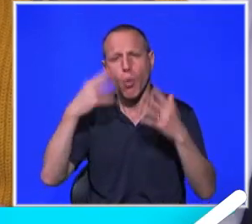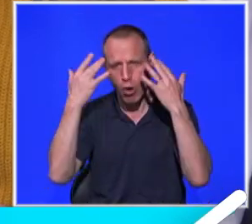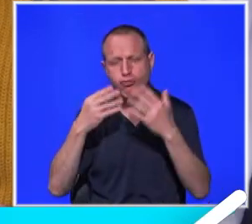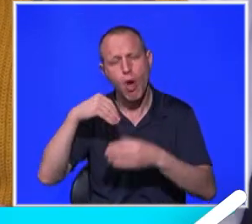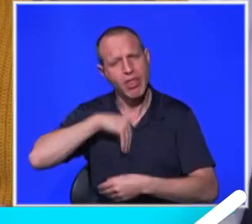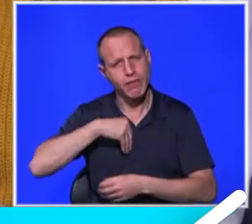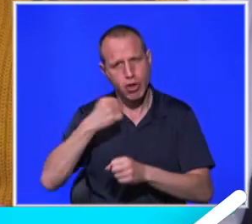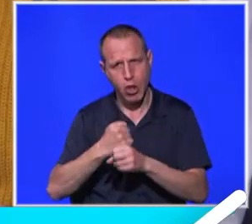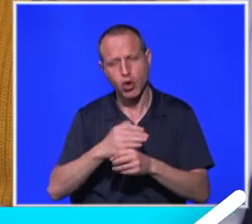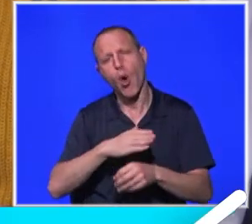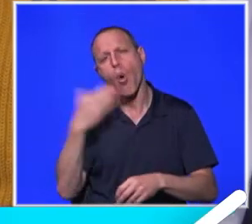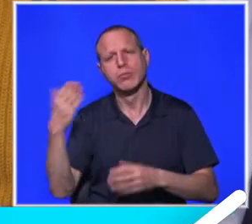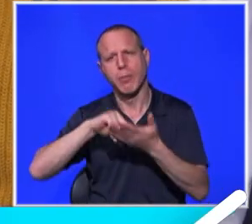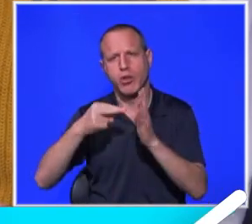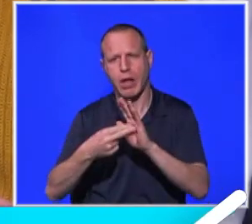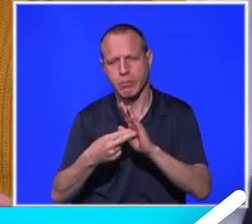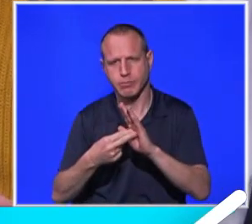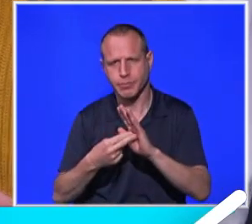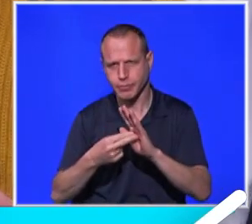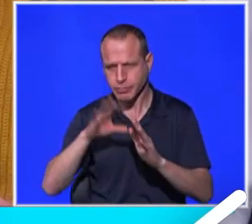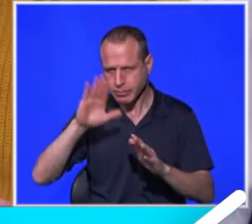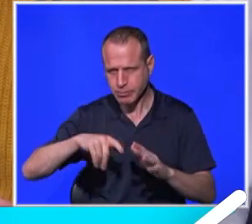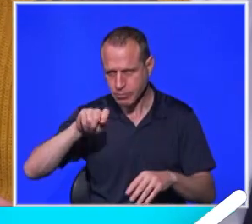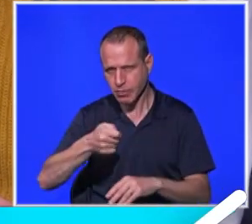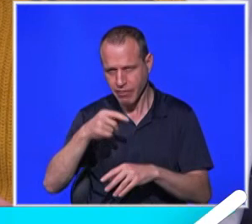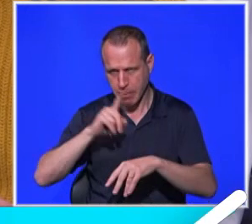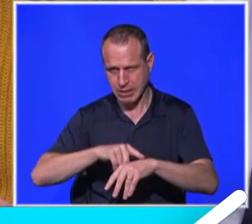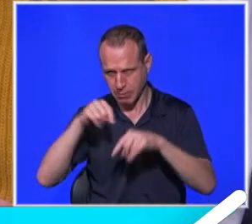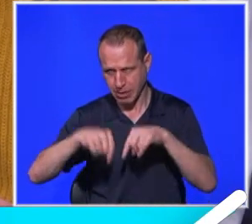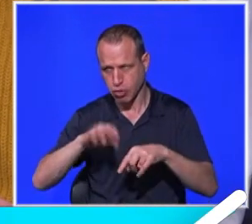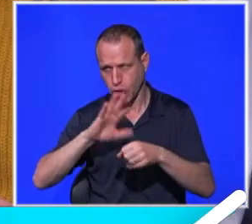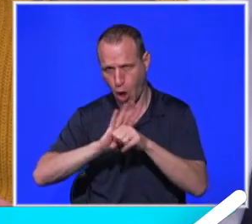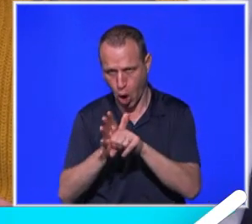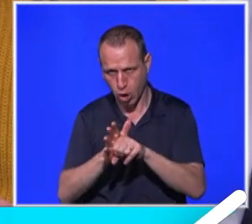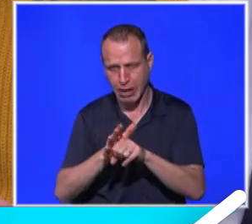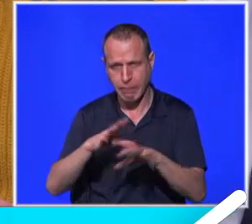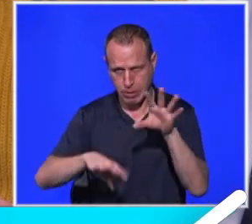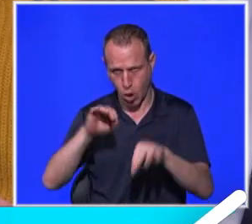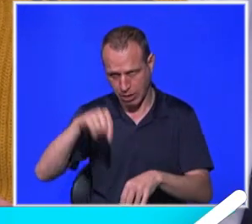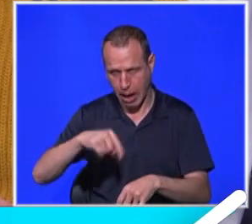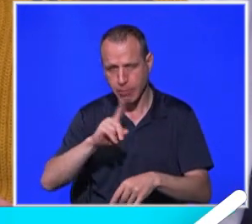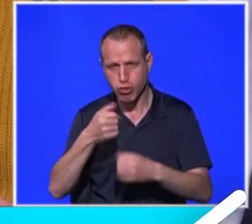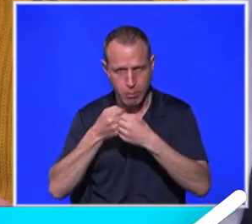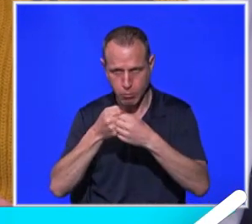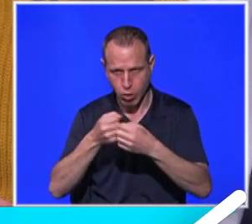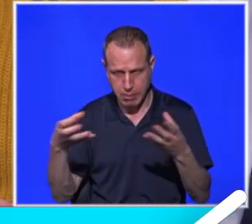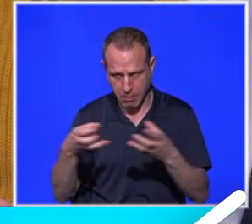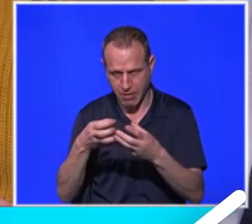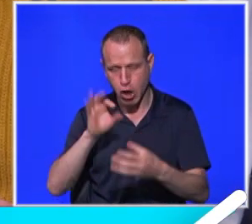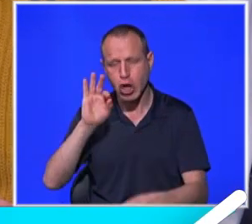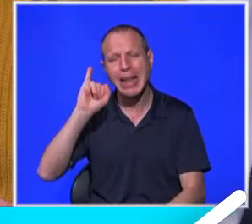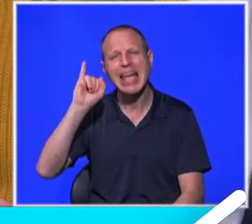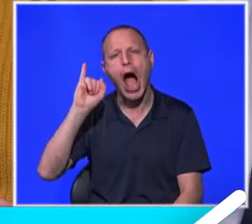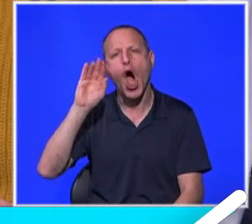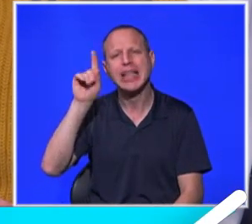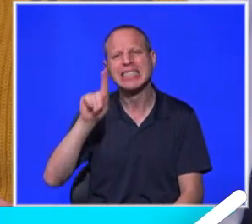חוץ מהפוליטיקאים. וגם דווקא בזמן הזה של הקורונה, ודווקא בבחירות האלה, וכמי שמתמודדת במפלגה של ירון